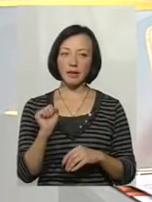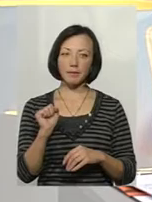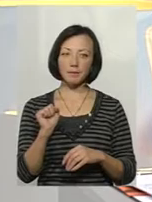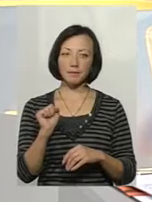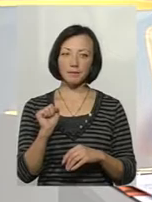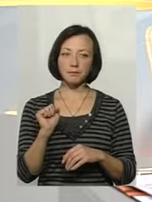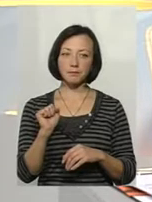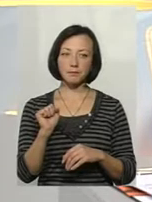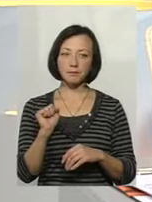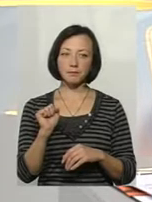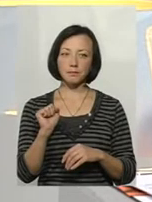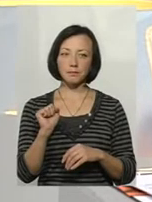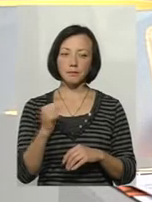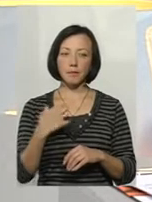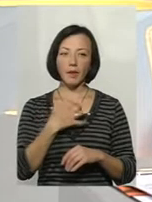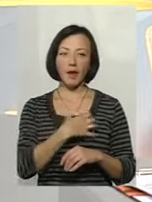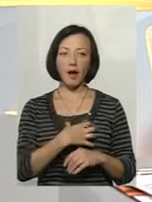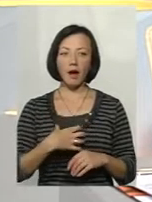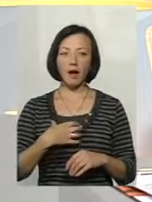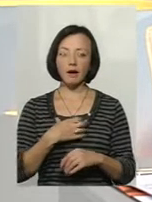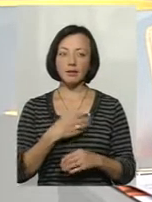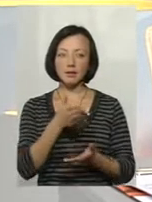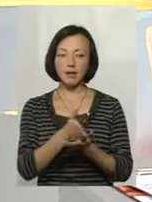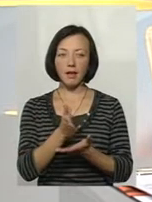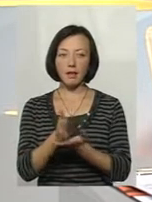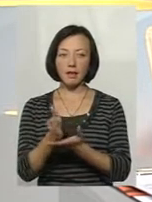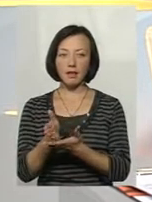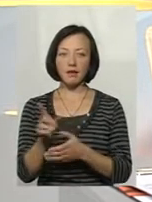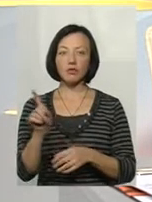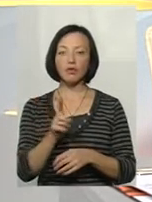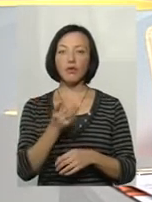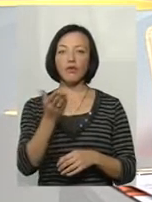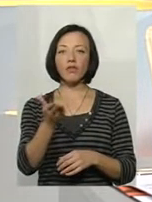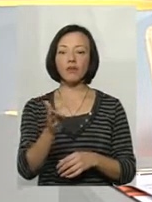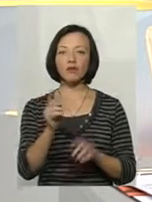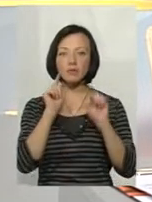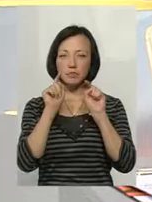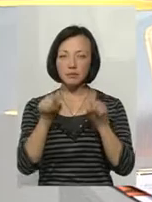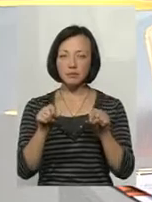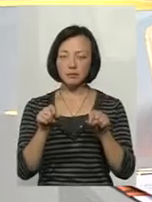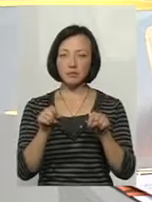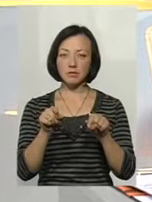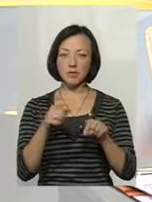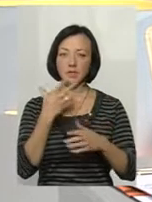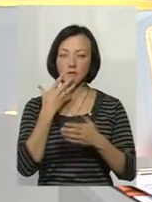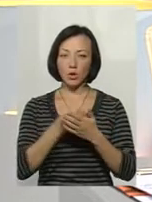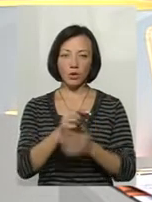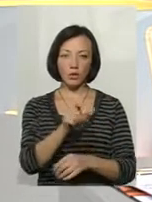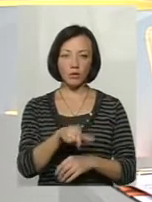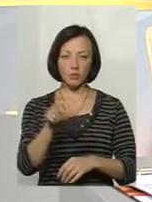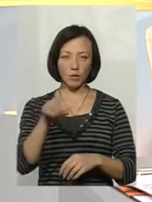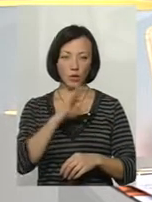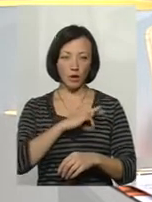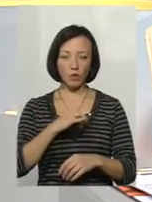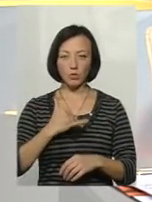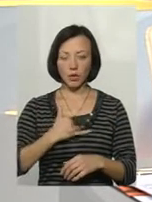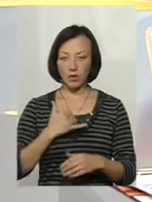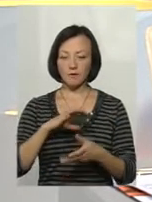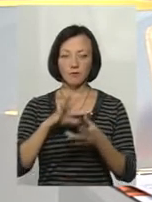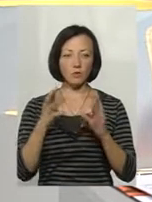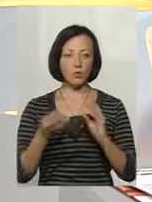ті акценти, на те, що насамперед, на що ви націлюєте своїх споживачів? Їх в